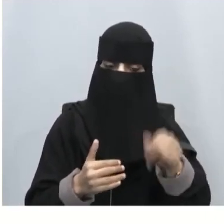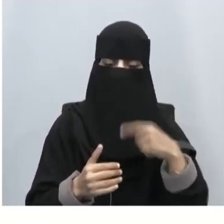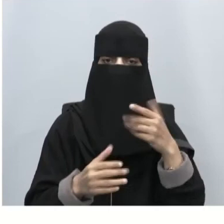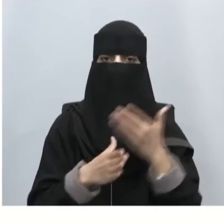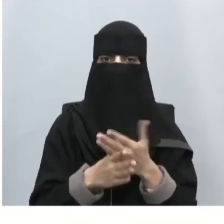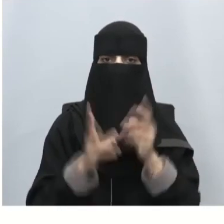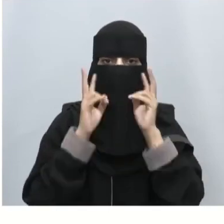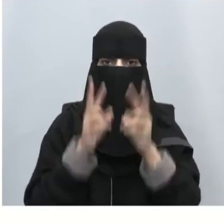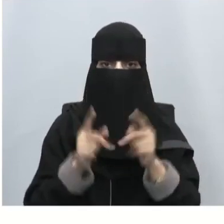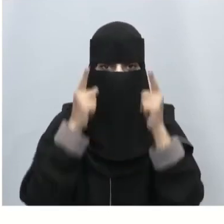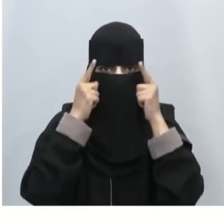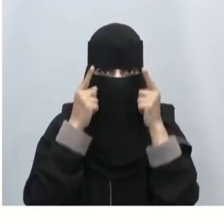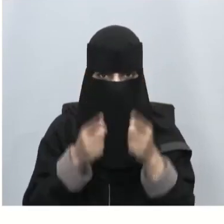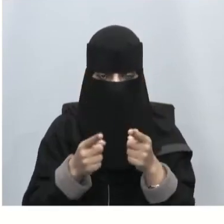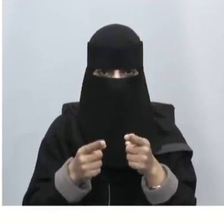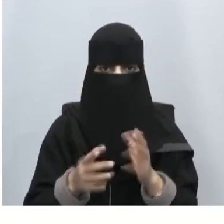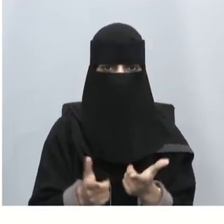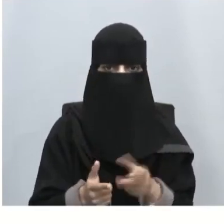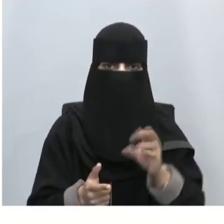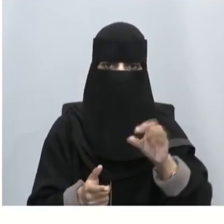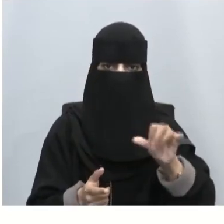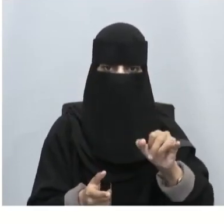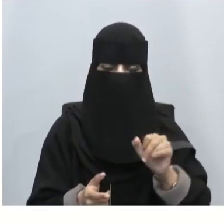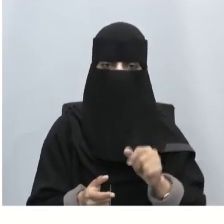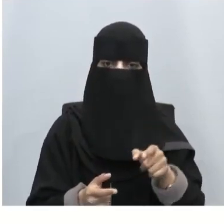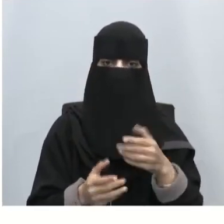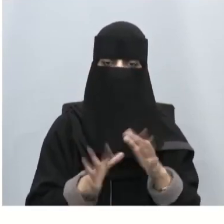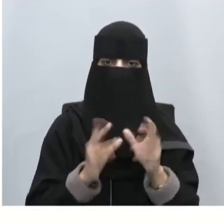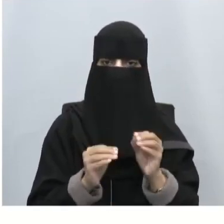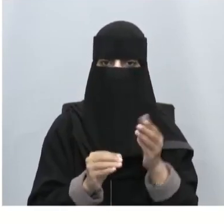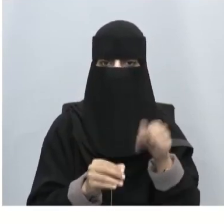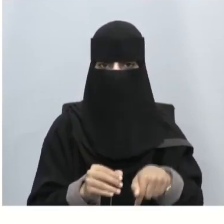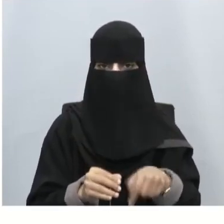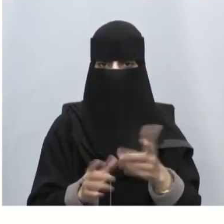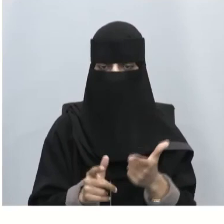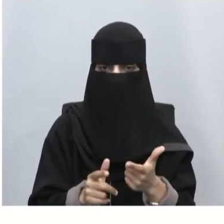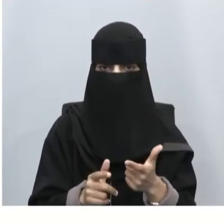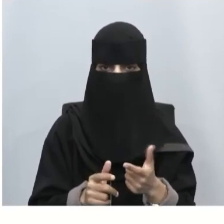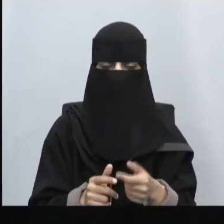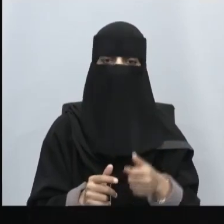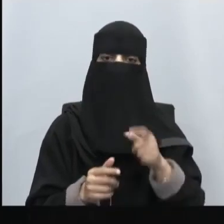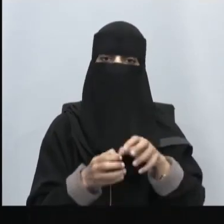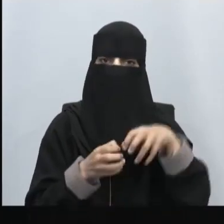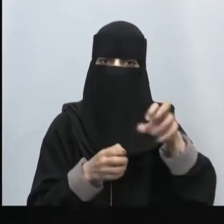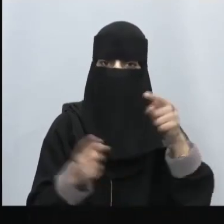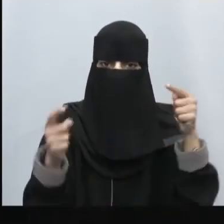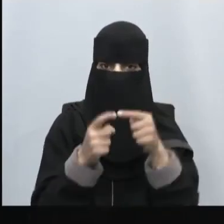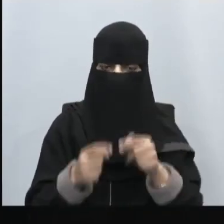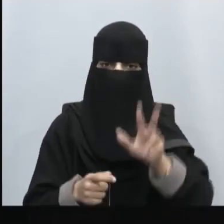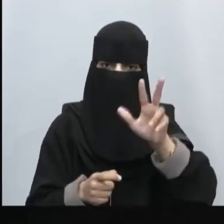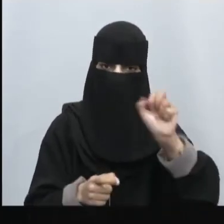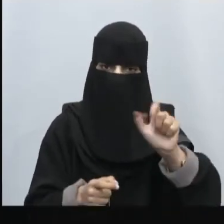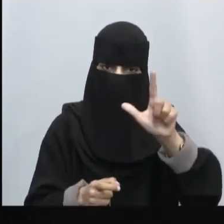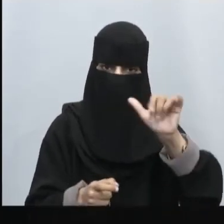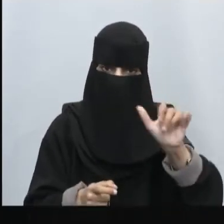عن ابرز اعداء المسلمين هم الذين تحدثنا عنهم في حصتنا لهذا اليوم الصليبيين الذين ظهروا من